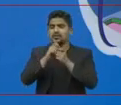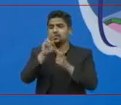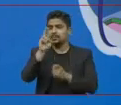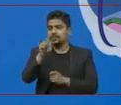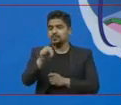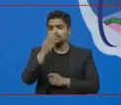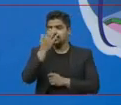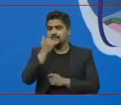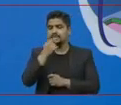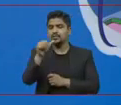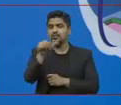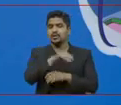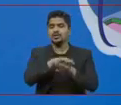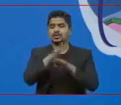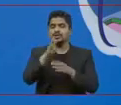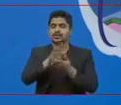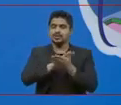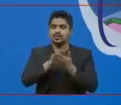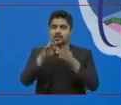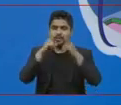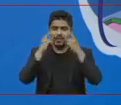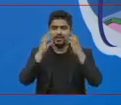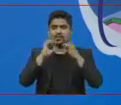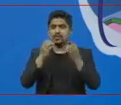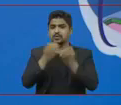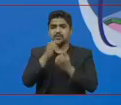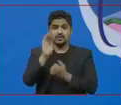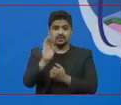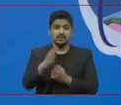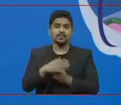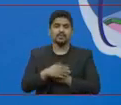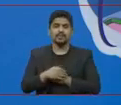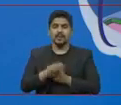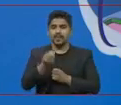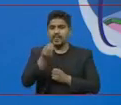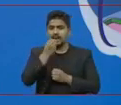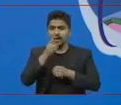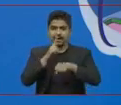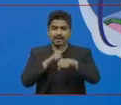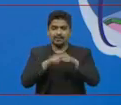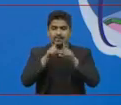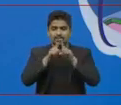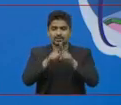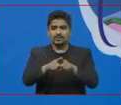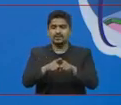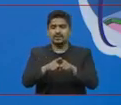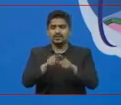पर्नेछ, किनभने उहाँहरूले राम्ररी मास्क लगाउन पनि सक्नुहुन्न, खाने बेलामा सँगै